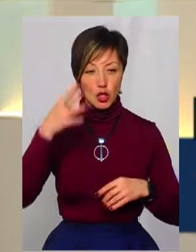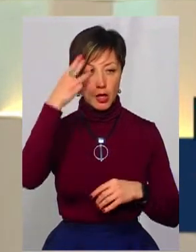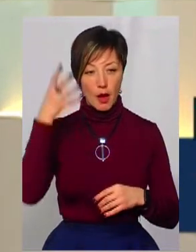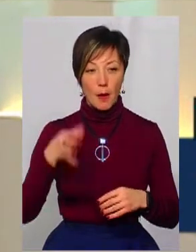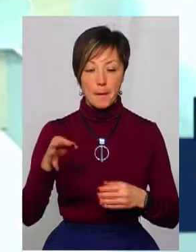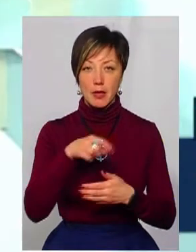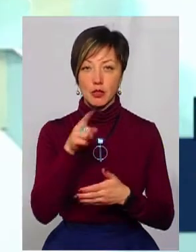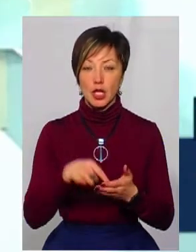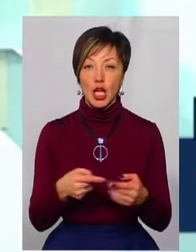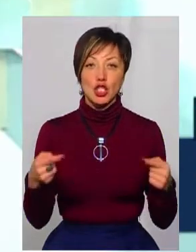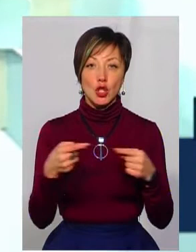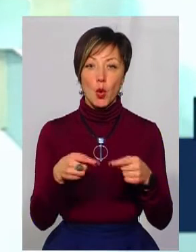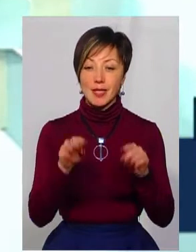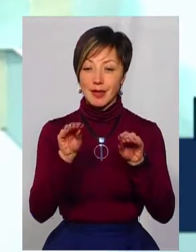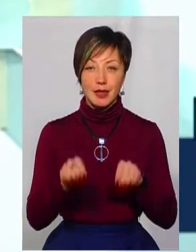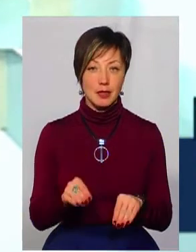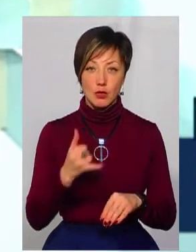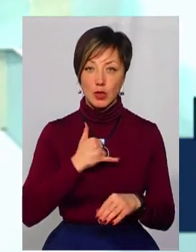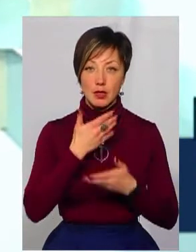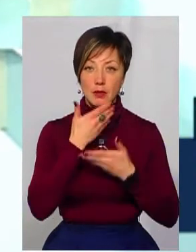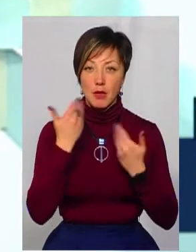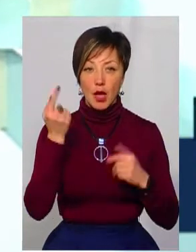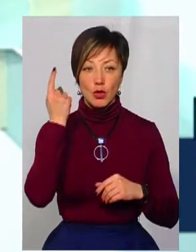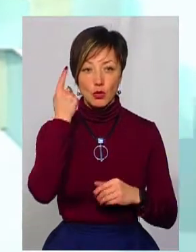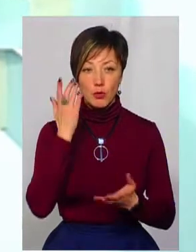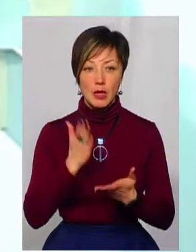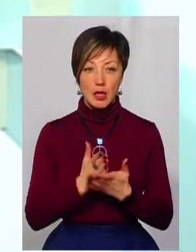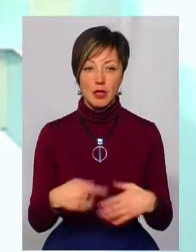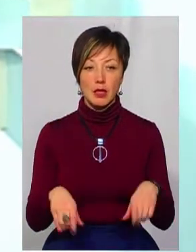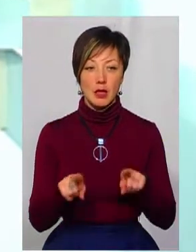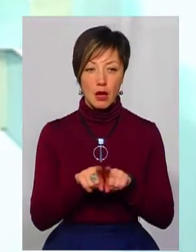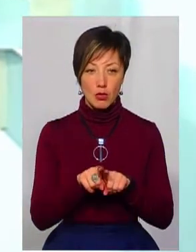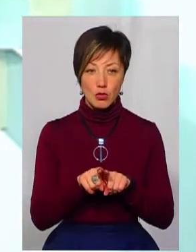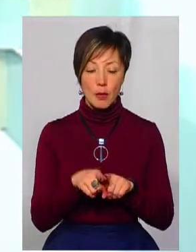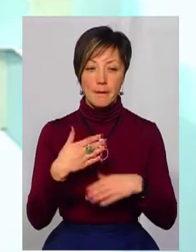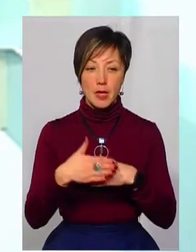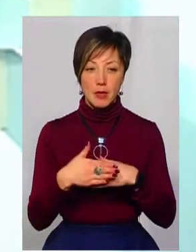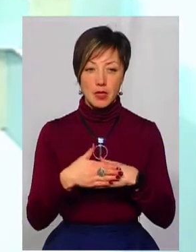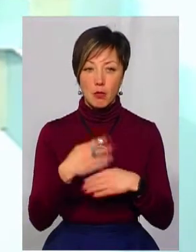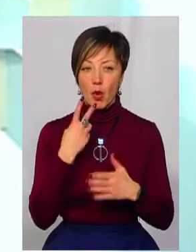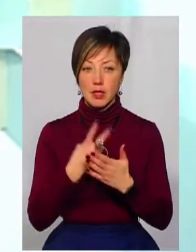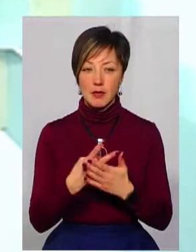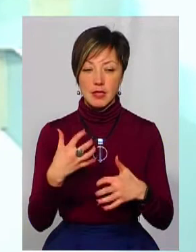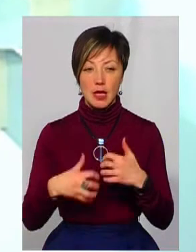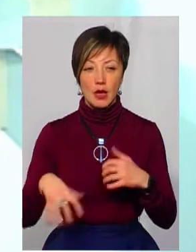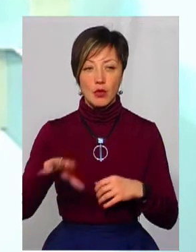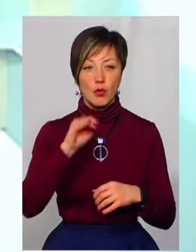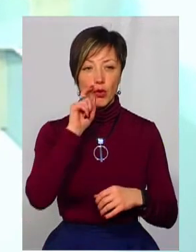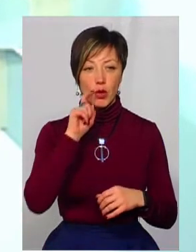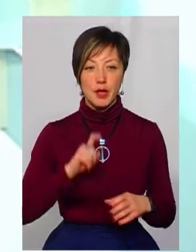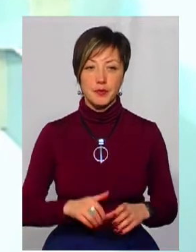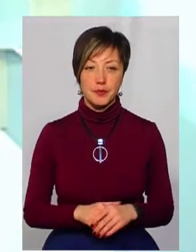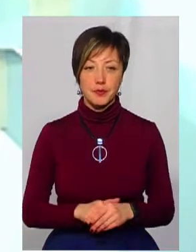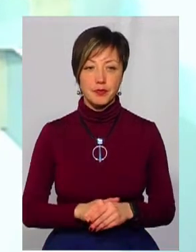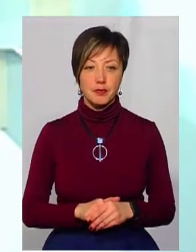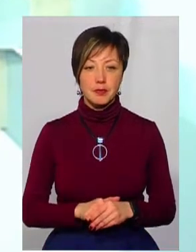Хмельниччині? Чіткої статистики такої немає, але я думаю, також приблизно такий же показник, як в середньому рівні по